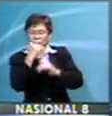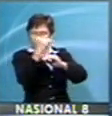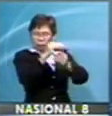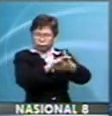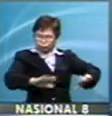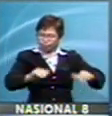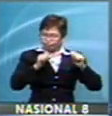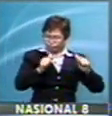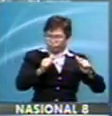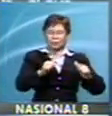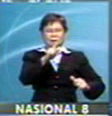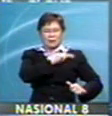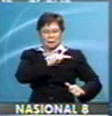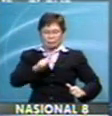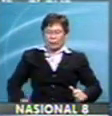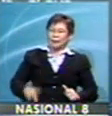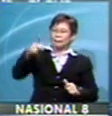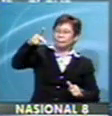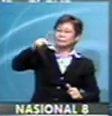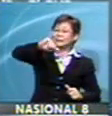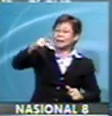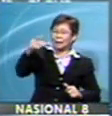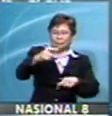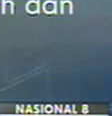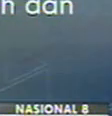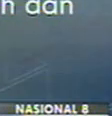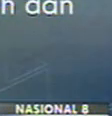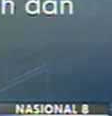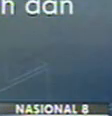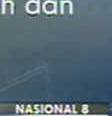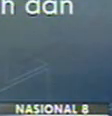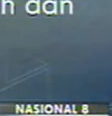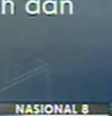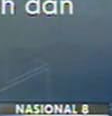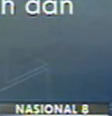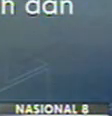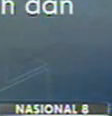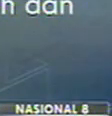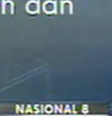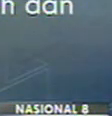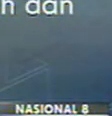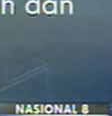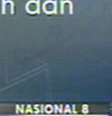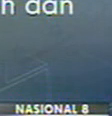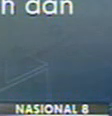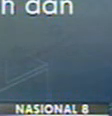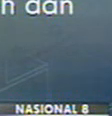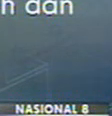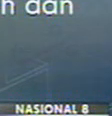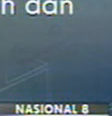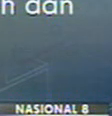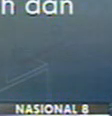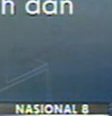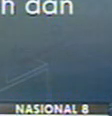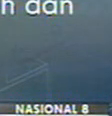keselamatan pihak Kementerian terpaksa memberi tempoh lanjutan masa eot selama 4 bulan kepada kontraktor untuk melakukan